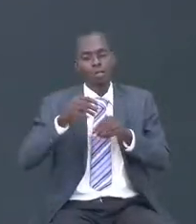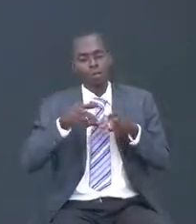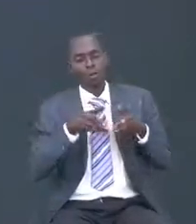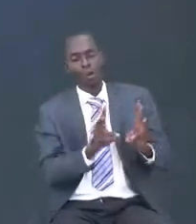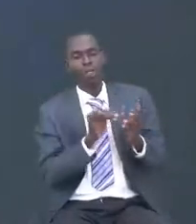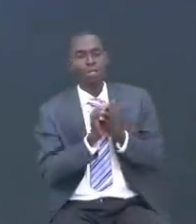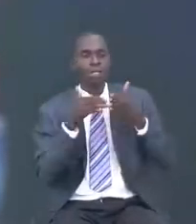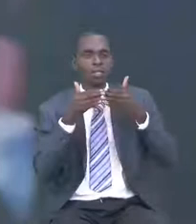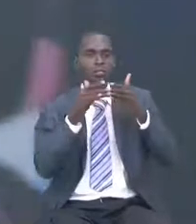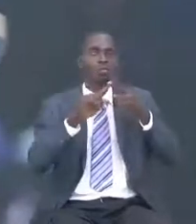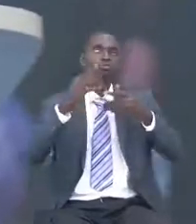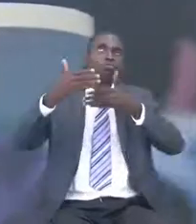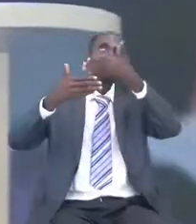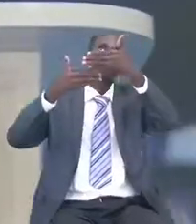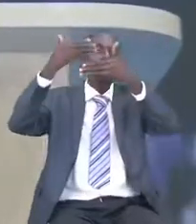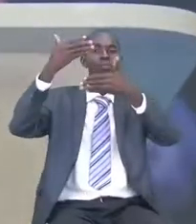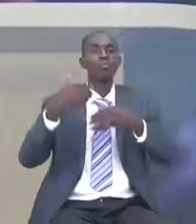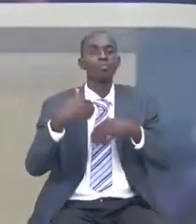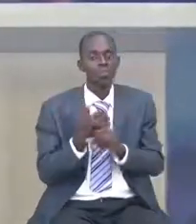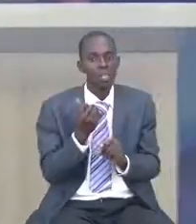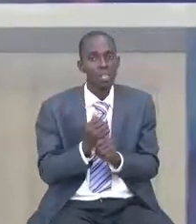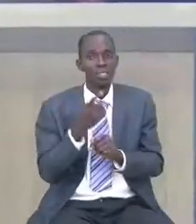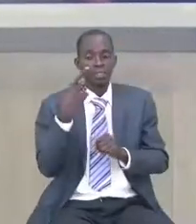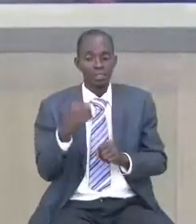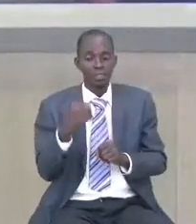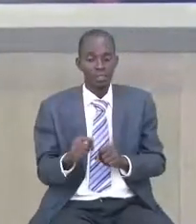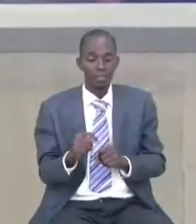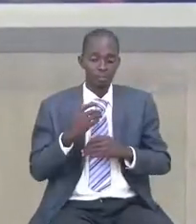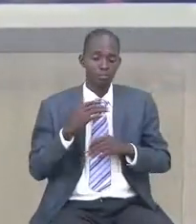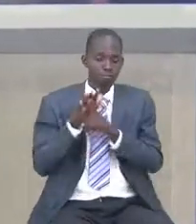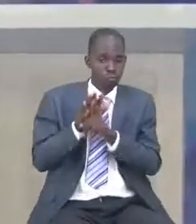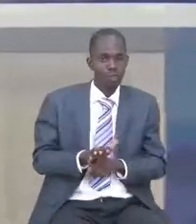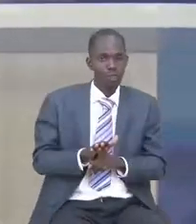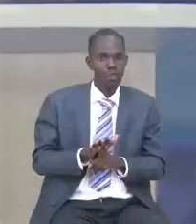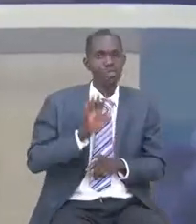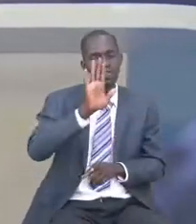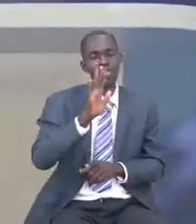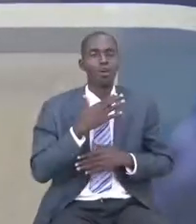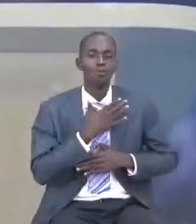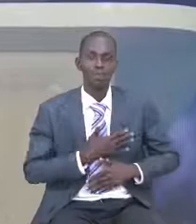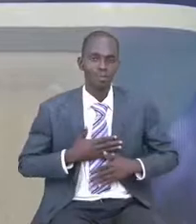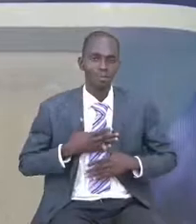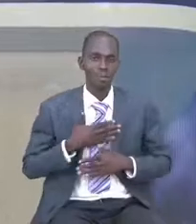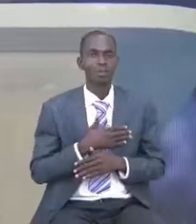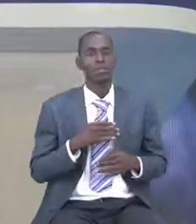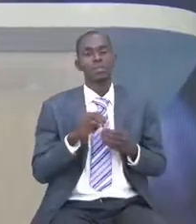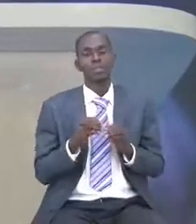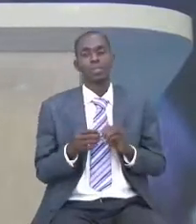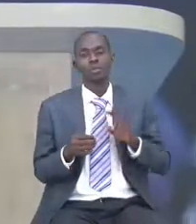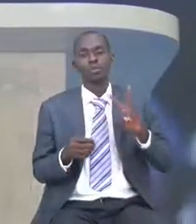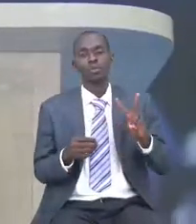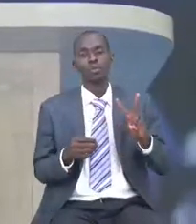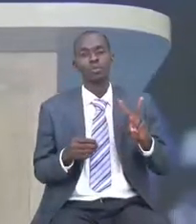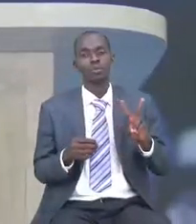conduit au progrès. Donc, fais des pressions tes plaisirs. Ensuite, nous